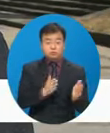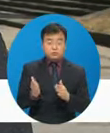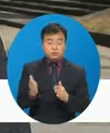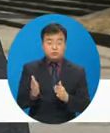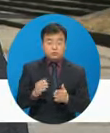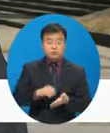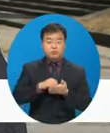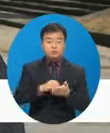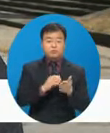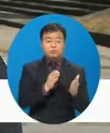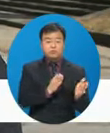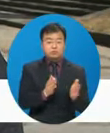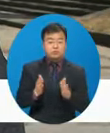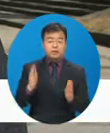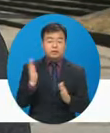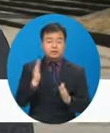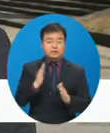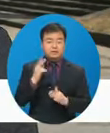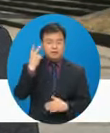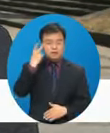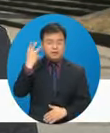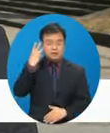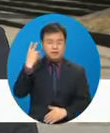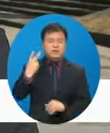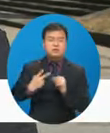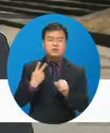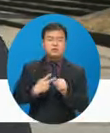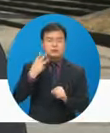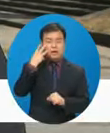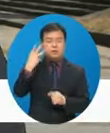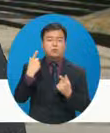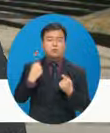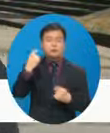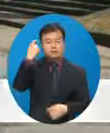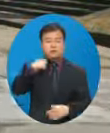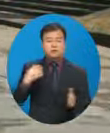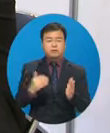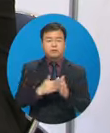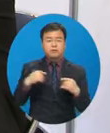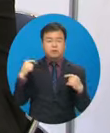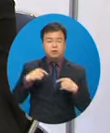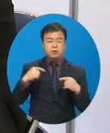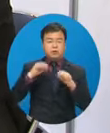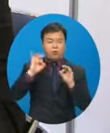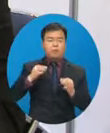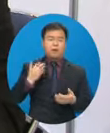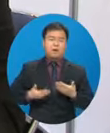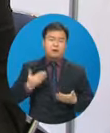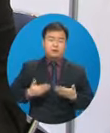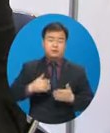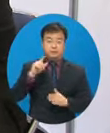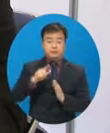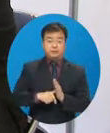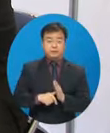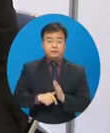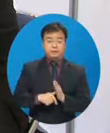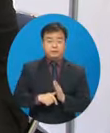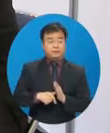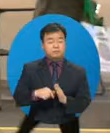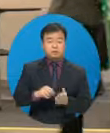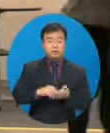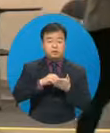3개월처럼 느껴지거든요. 면접 보고 한창 바쁠 시기에 갈 곳은 없고 몸만 바쁜